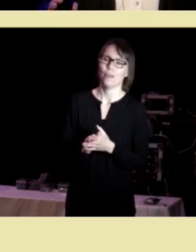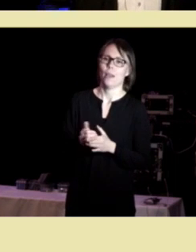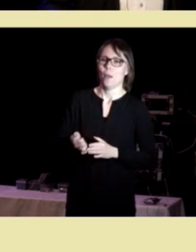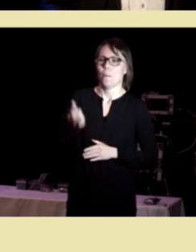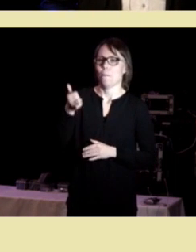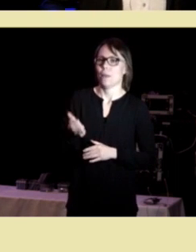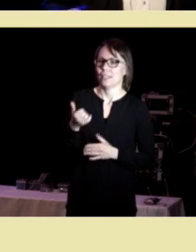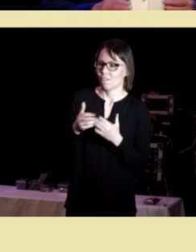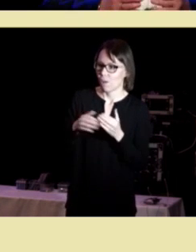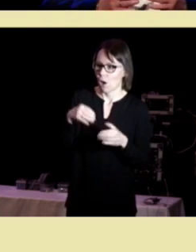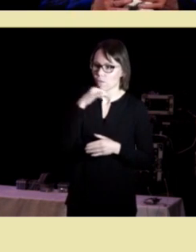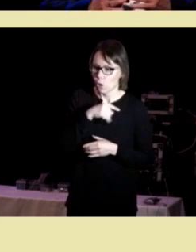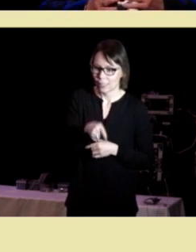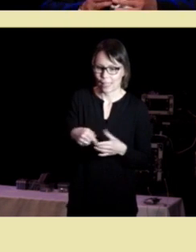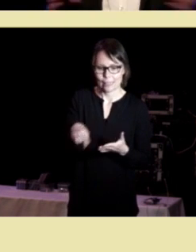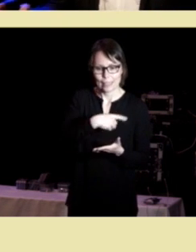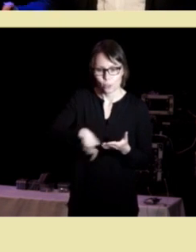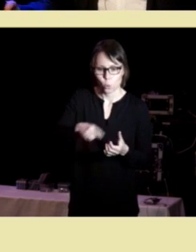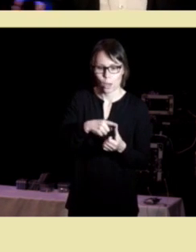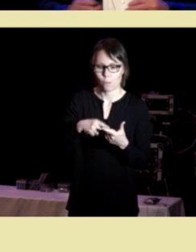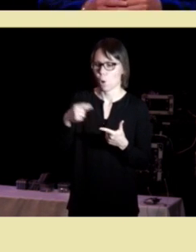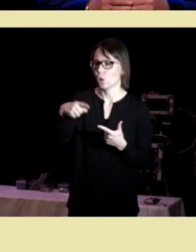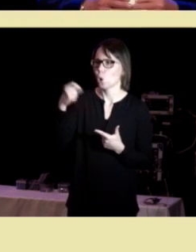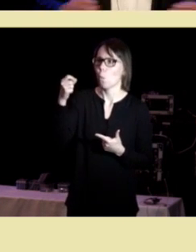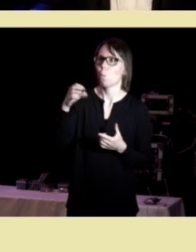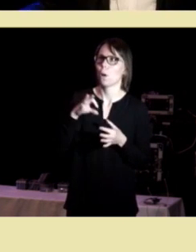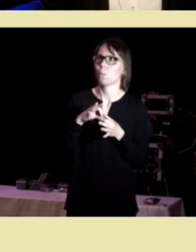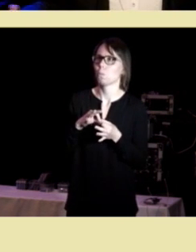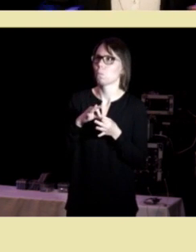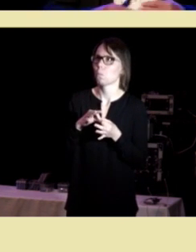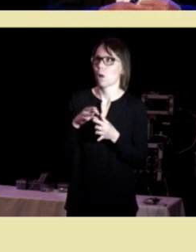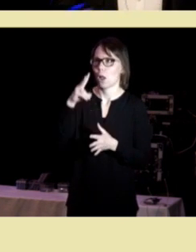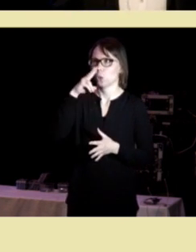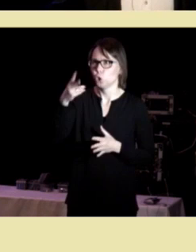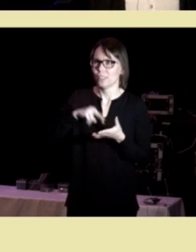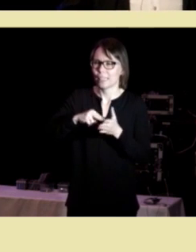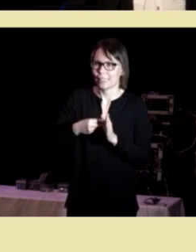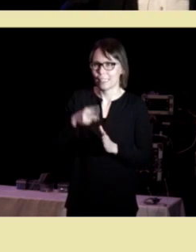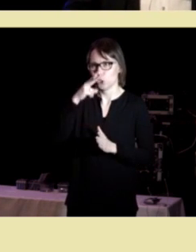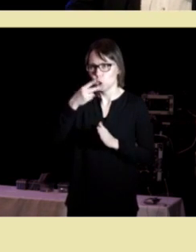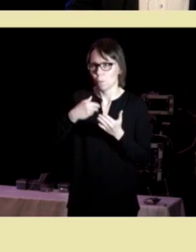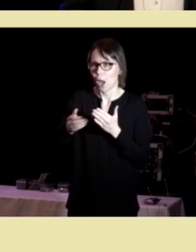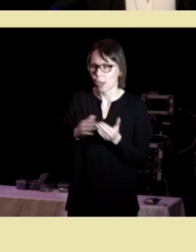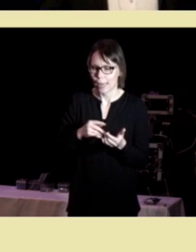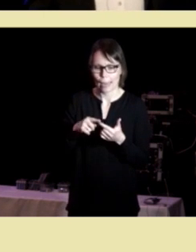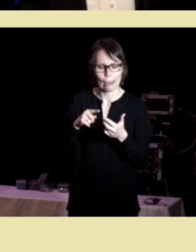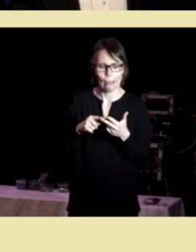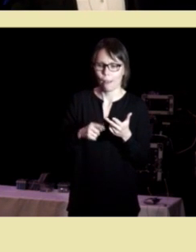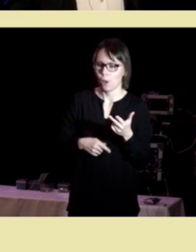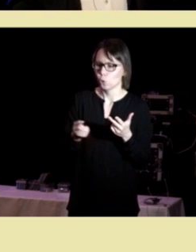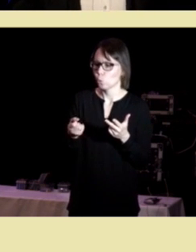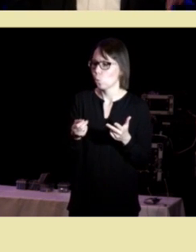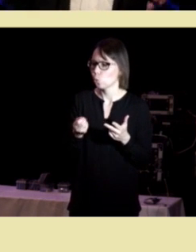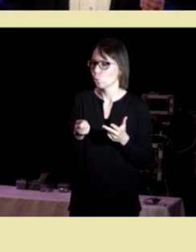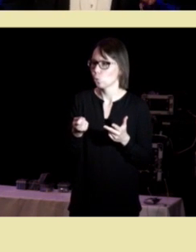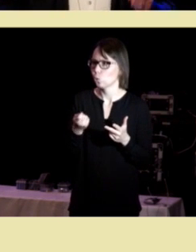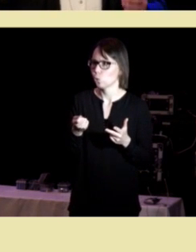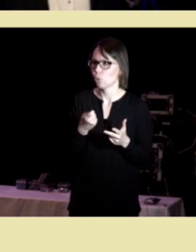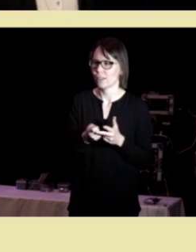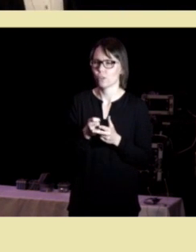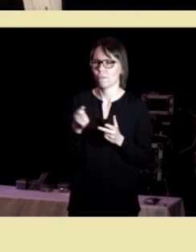beste fagfolk i denne sektoren. Vi er på topp i nye teknikker og ny behandling. Og vi har også noen som